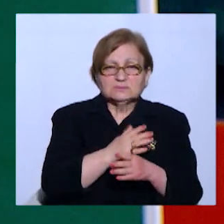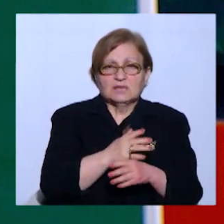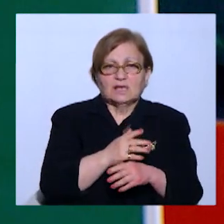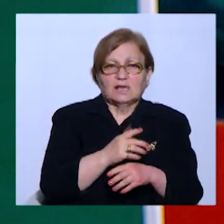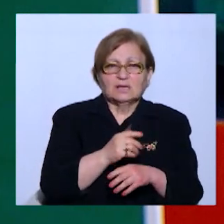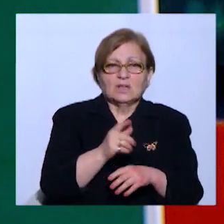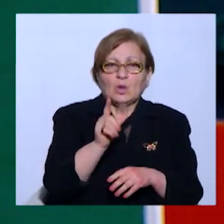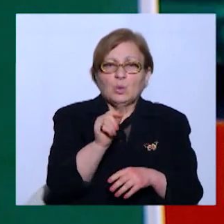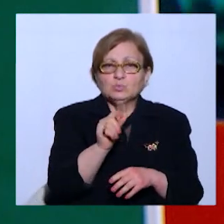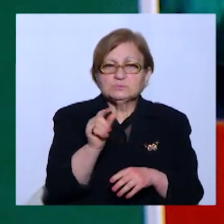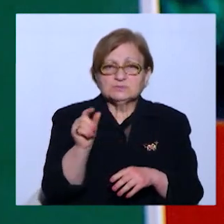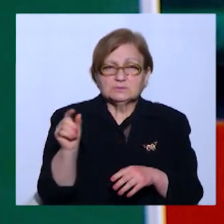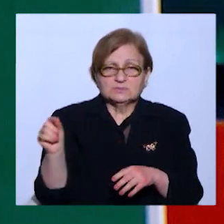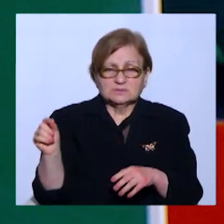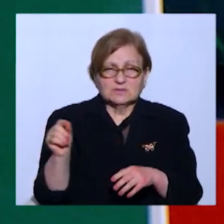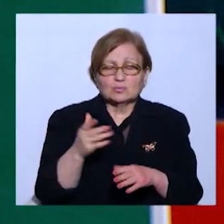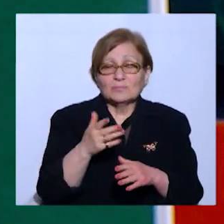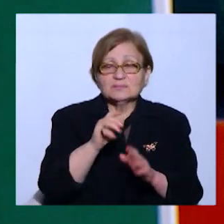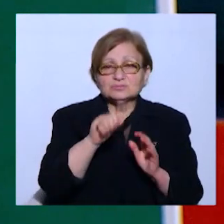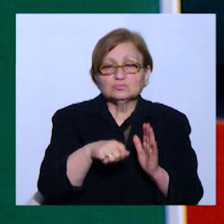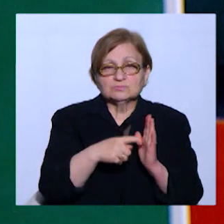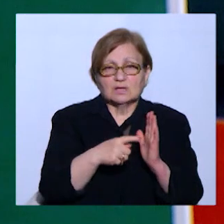ლუწი რიცხვი, ეს ის არის ისეთი რიცხვი, რომელიც 2-ზე იყოფა.